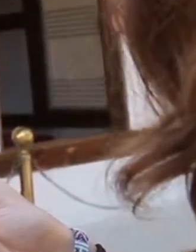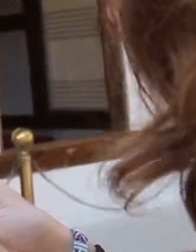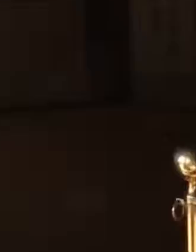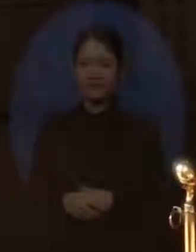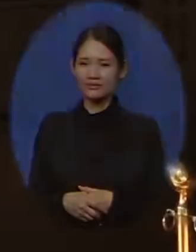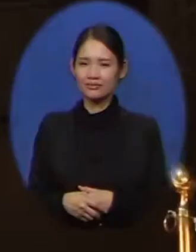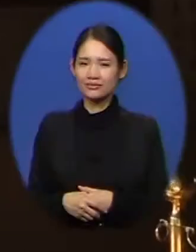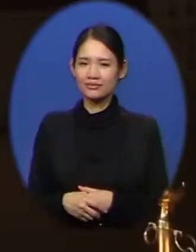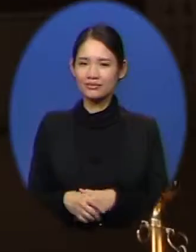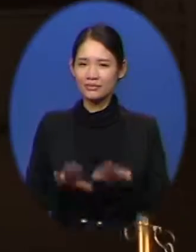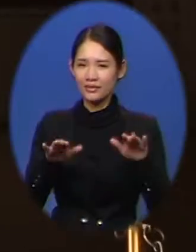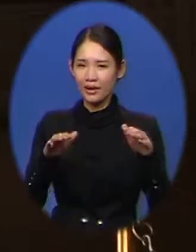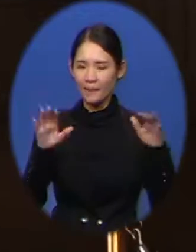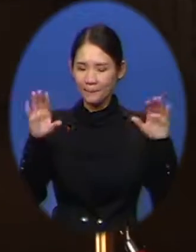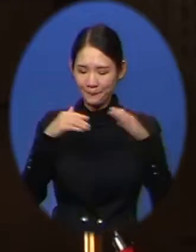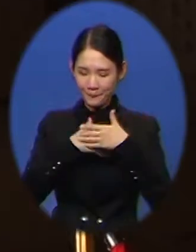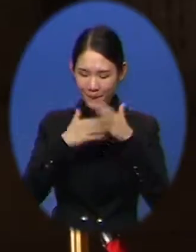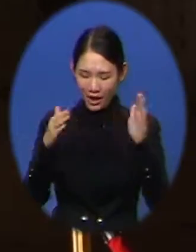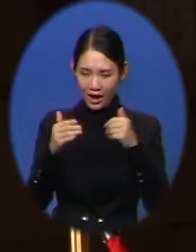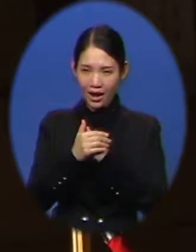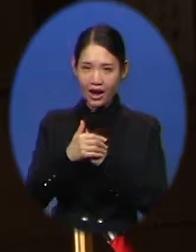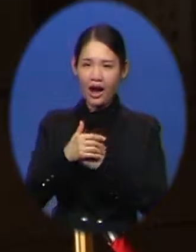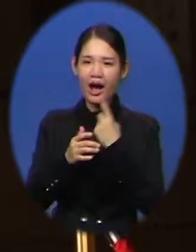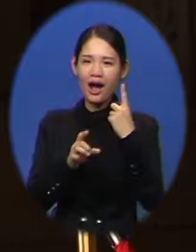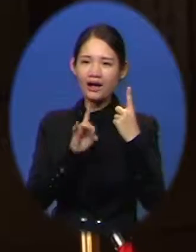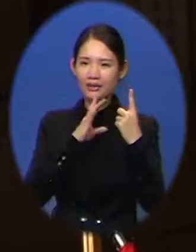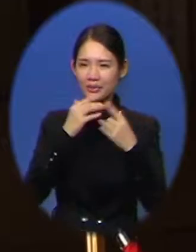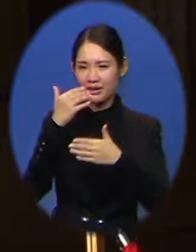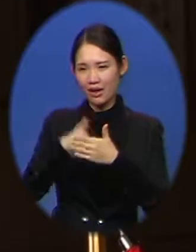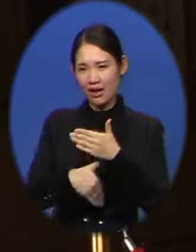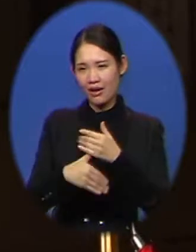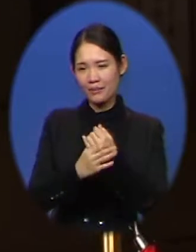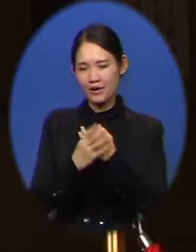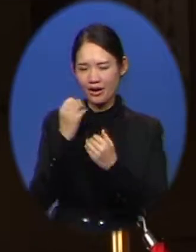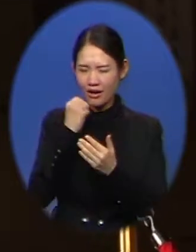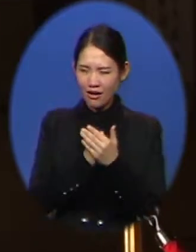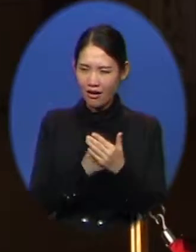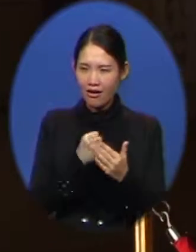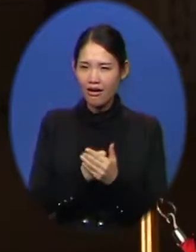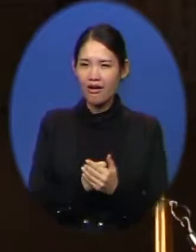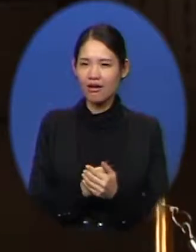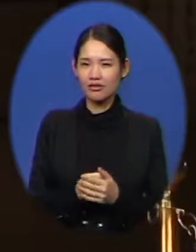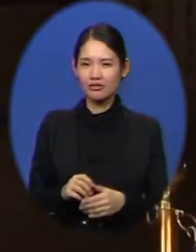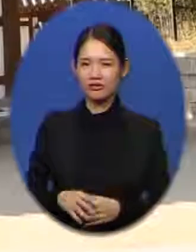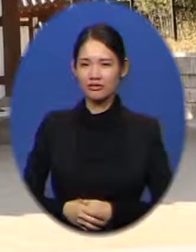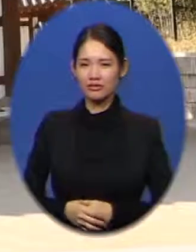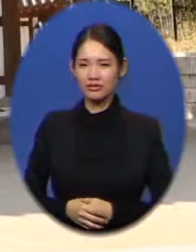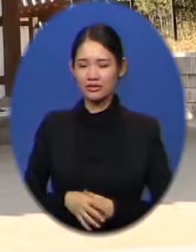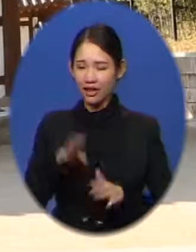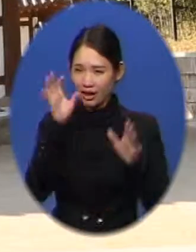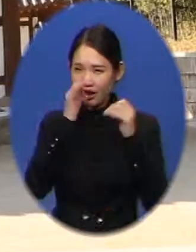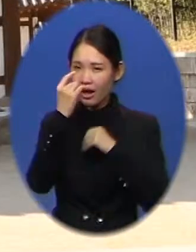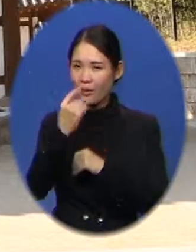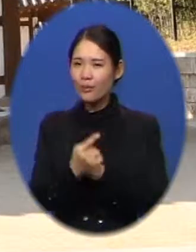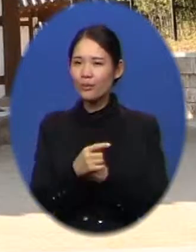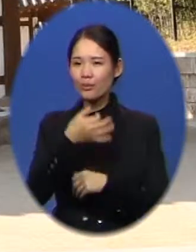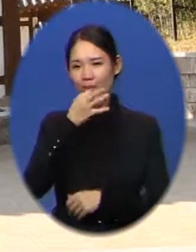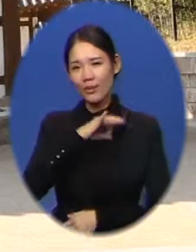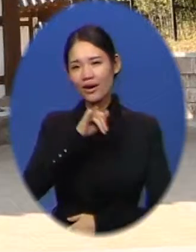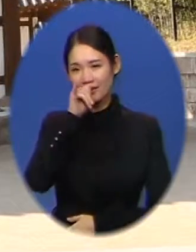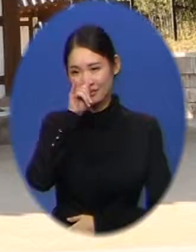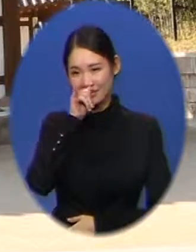현재 밤과 대청으로 구성된 별당만 남아있어 조금은 아쉬웠지만 그래도 찾아온 보람이 있었습니다.